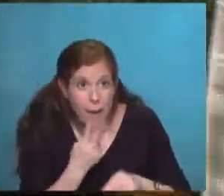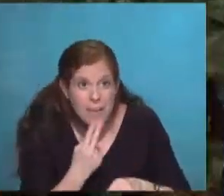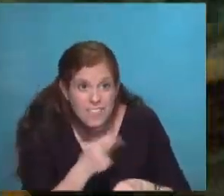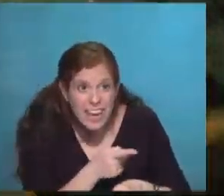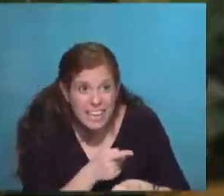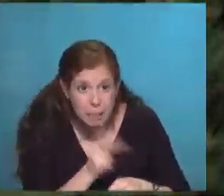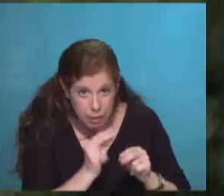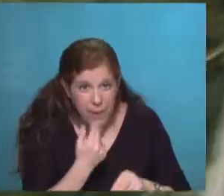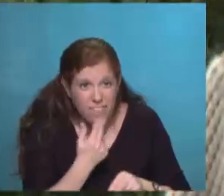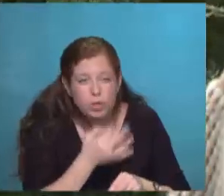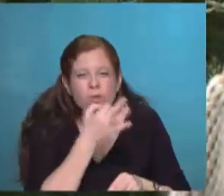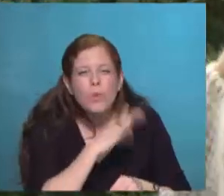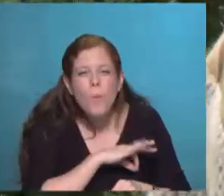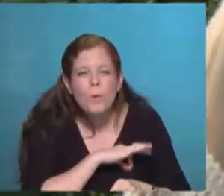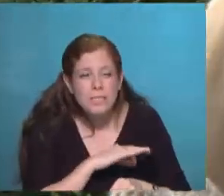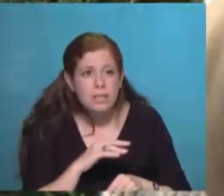медебер иврит?